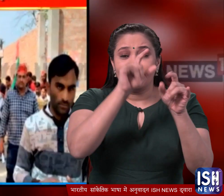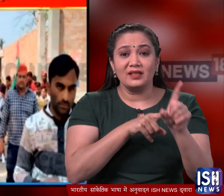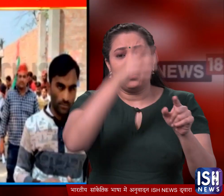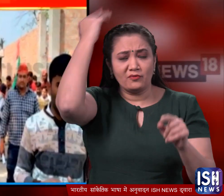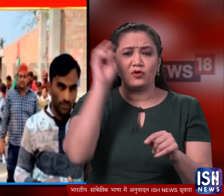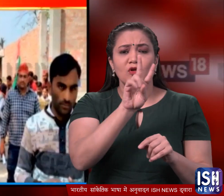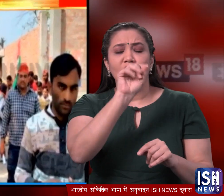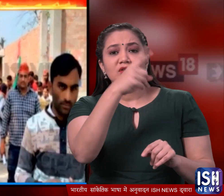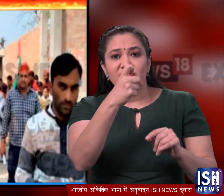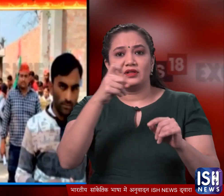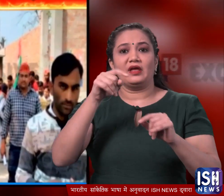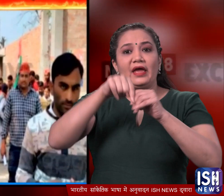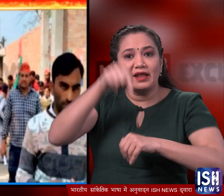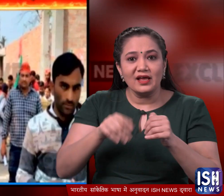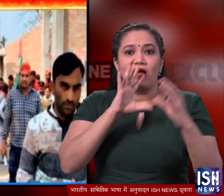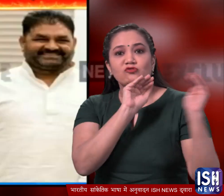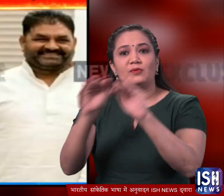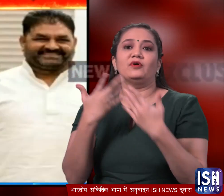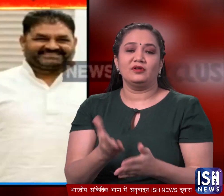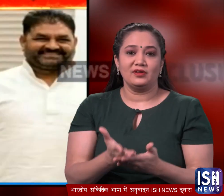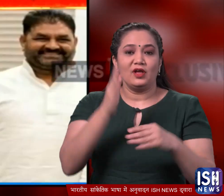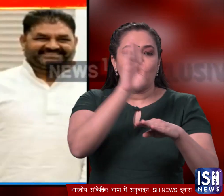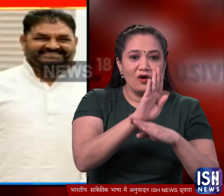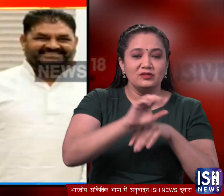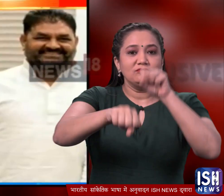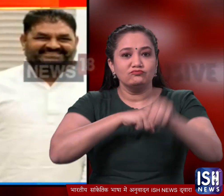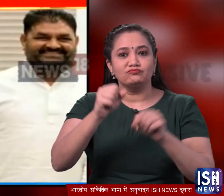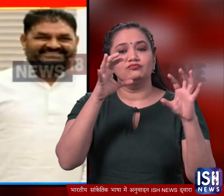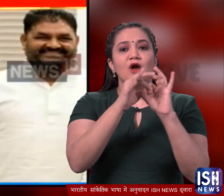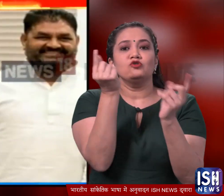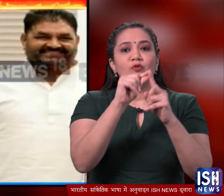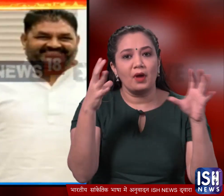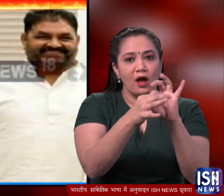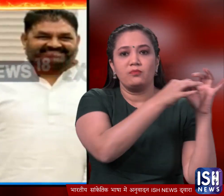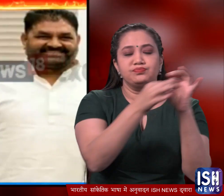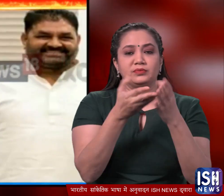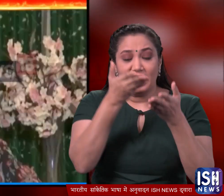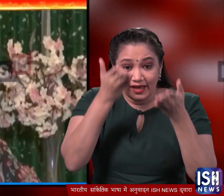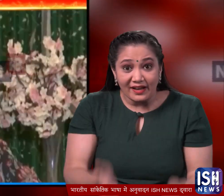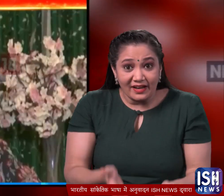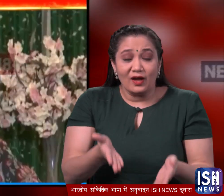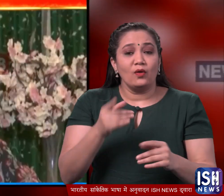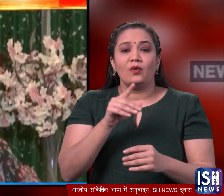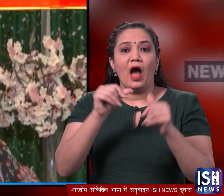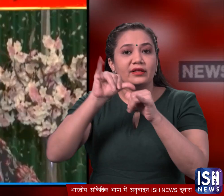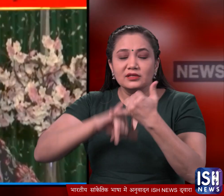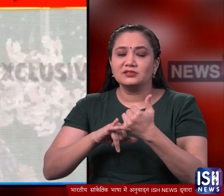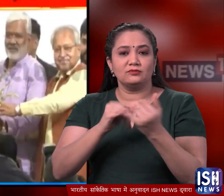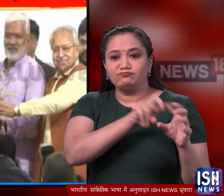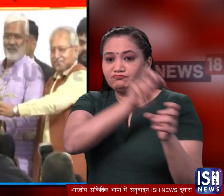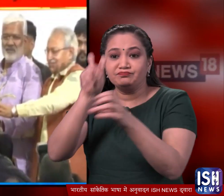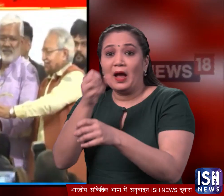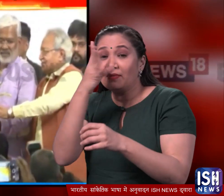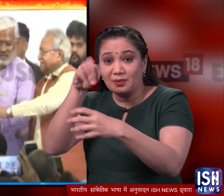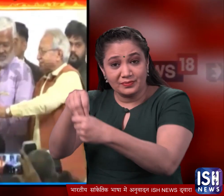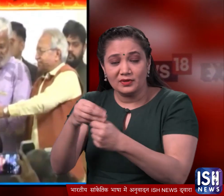जिन्होंने 2017 में अदिति सिंह के लिए वोट मांगे थे। तब कांग्रेस और समाजवादी पार्टी यूपी चुनाव में एक साथ थे। लेकिन इस बार अदिति सिंह के